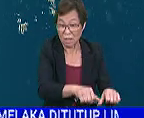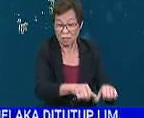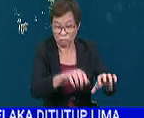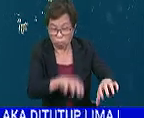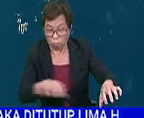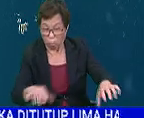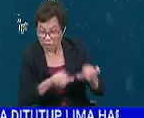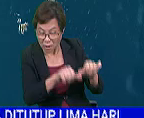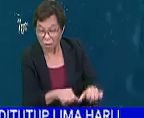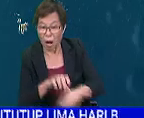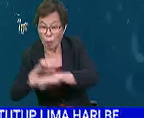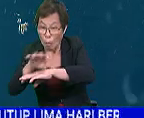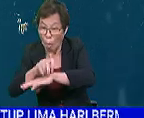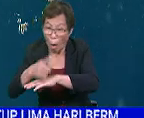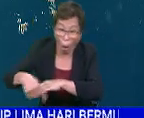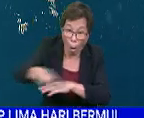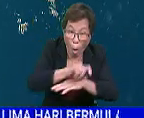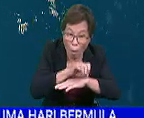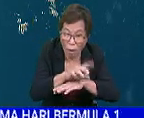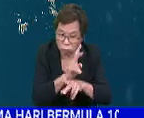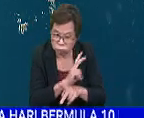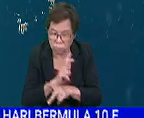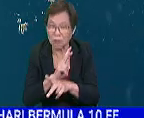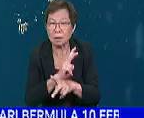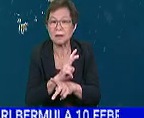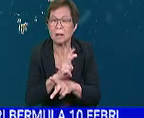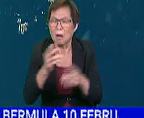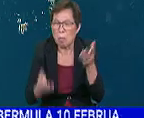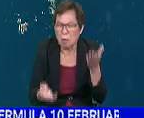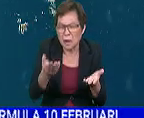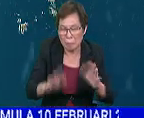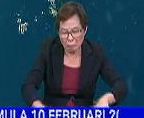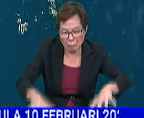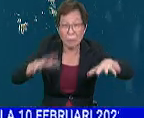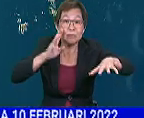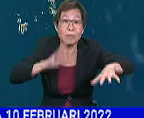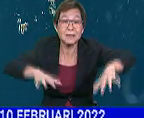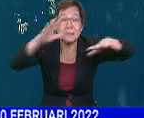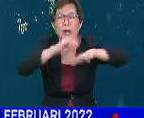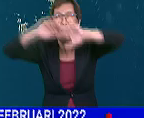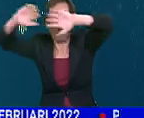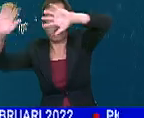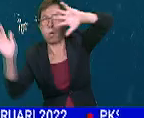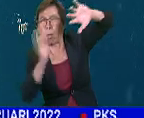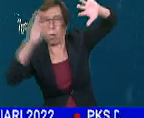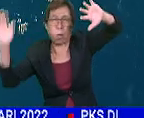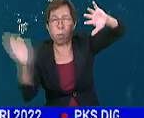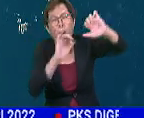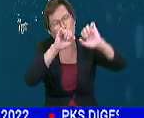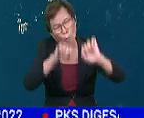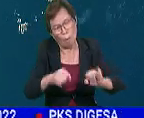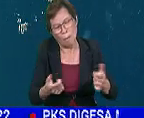dinasihatkan supaya sentiasa berjaga-jaga dengan kemungkinan banjir dan juga kencang yang boleh